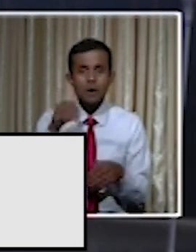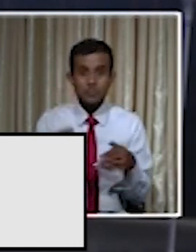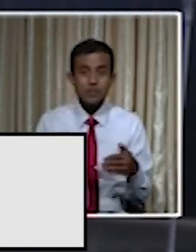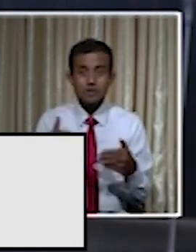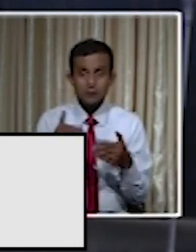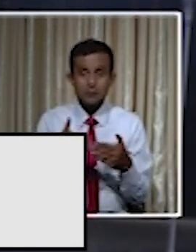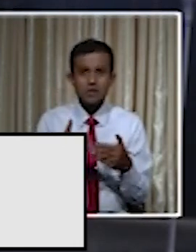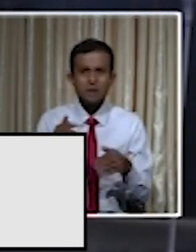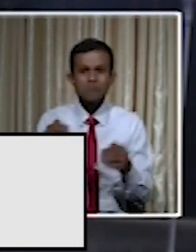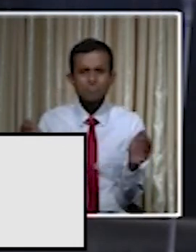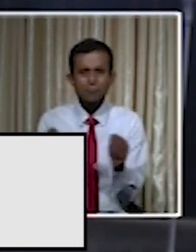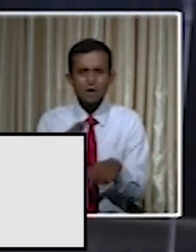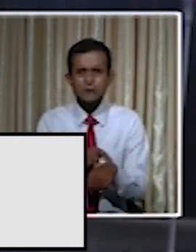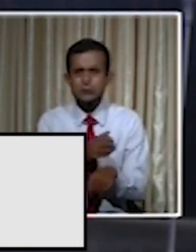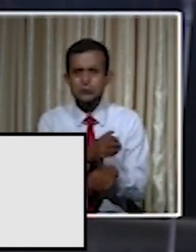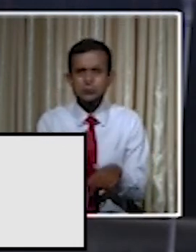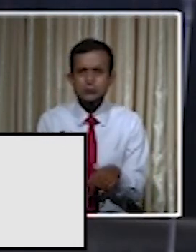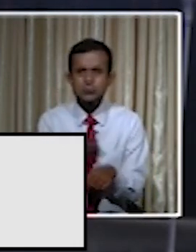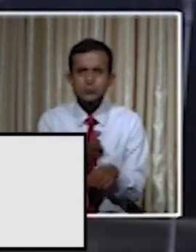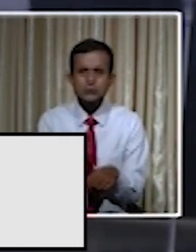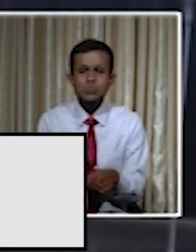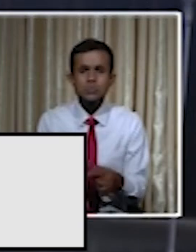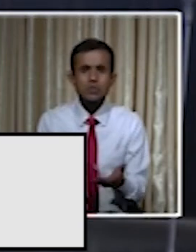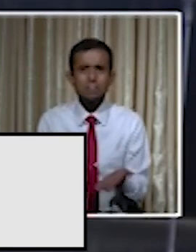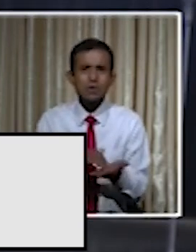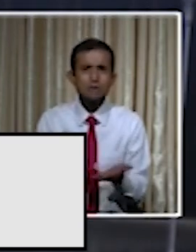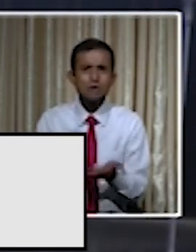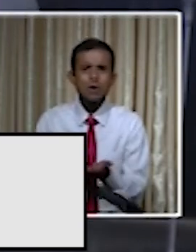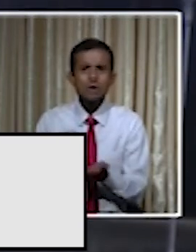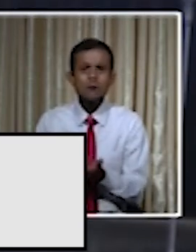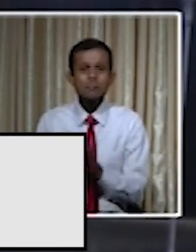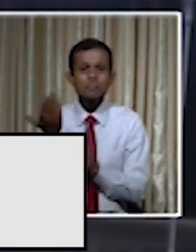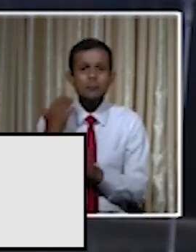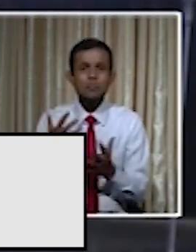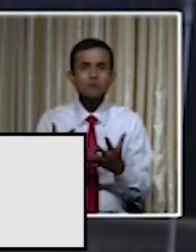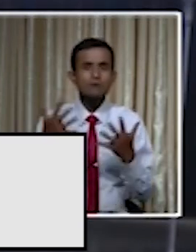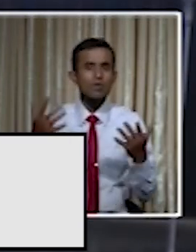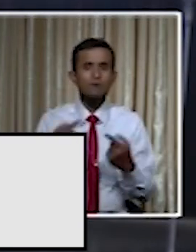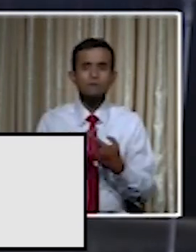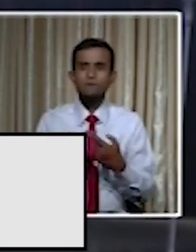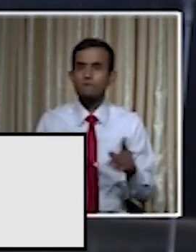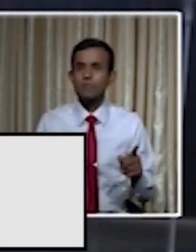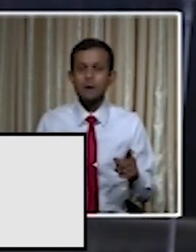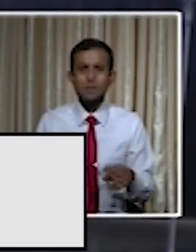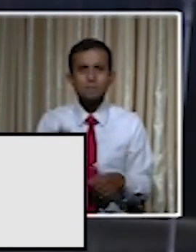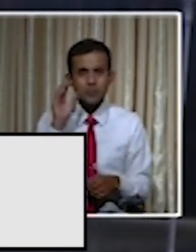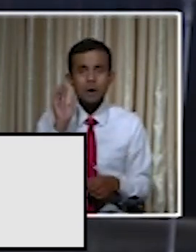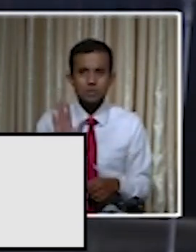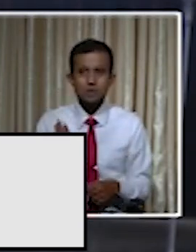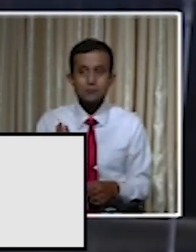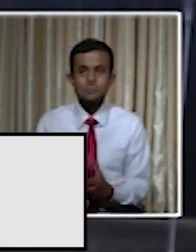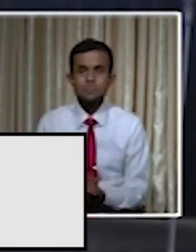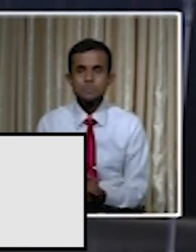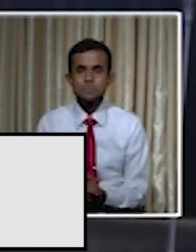வெடிப்பு சம்பவங்கள் பதிவாகியுள்ளன என்பதை கூறி இதனை நியாயப்படுத்த முயற்சிக்கவில்லை என அவர் குறிப்பிட்டுள்ளார். சமீபத்தில் வழக்கத்திற்கு